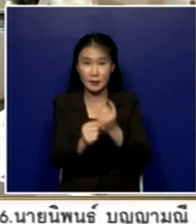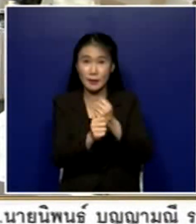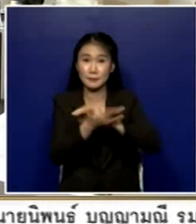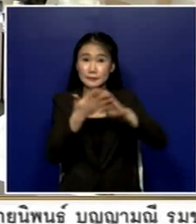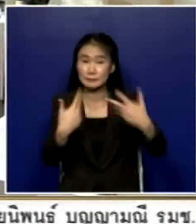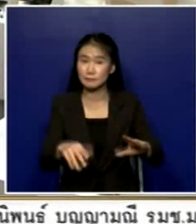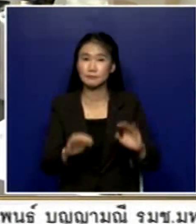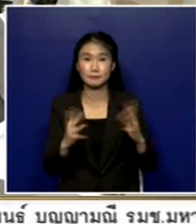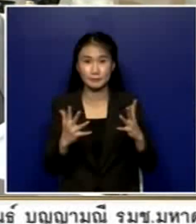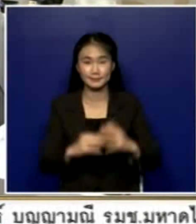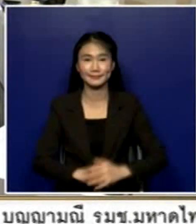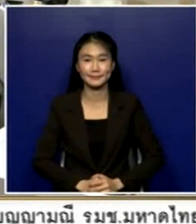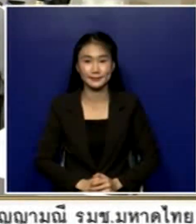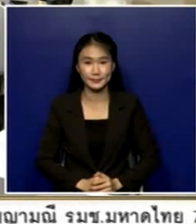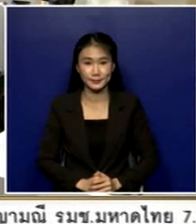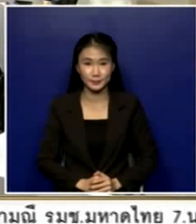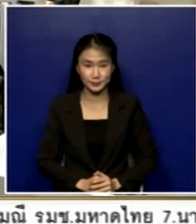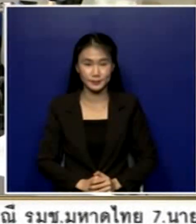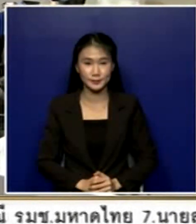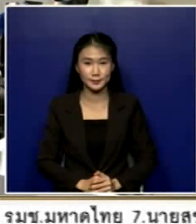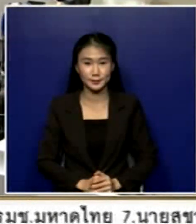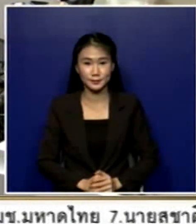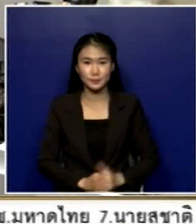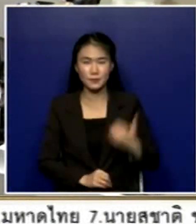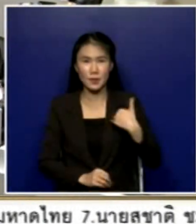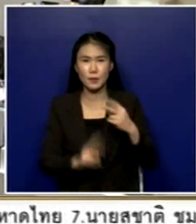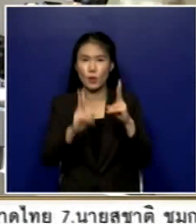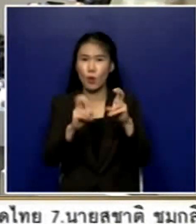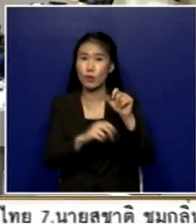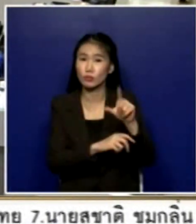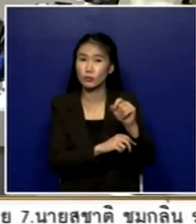ในพรรคเกมลงโทษให้ร่วมกิจกรรมพรรคแต่ว่ายังไม่ออกแบบนั้น